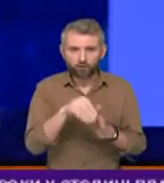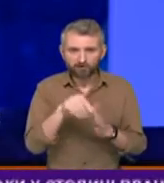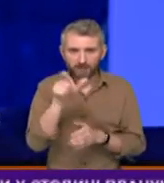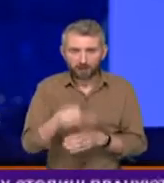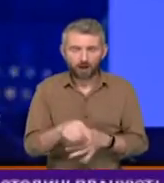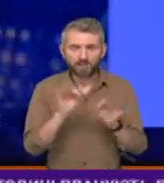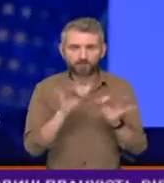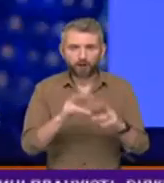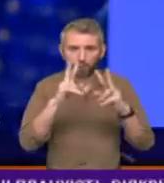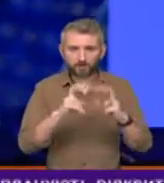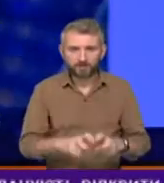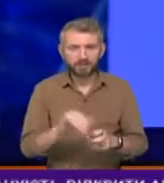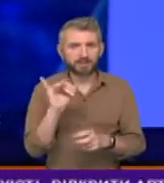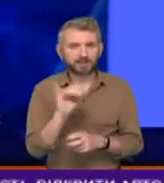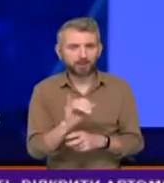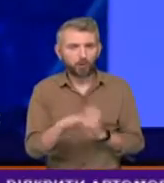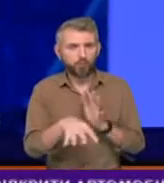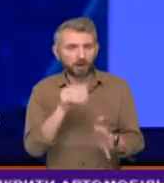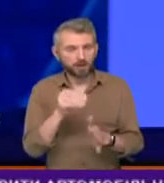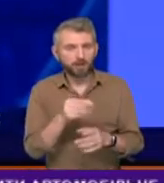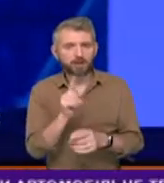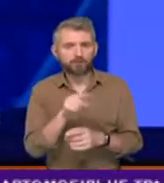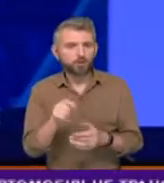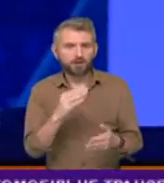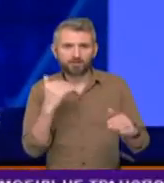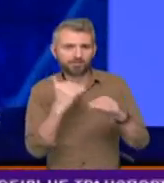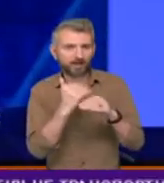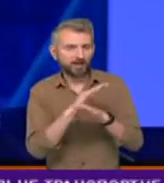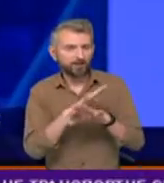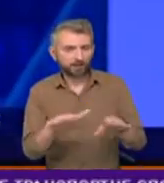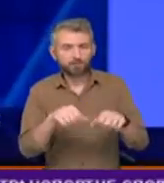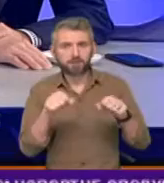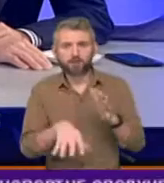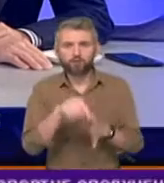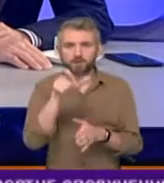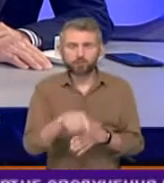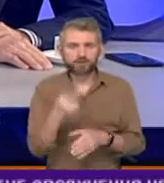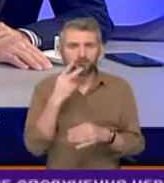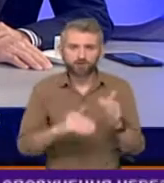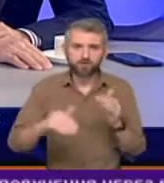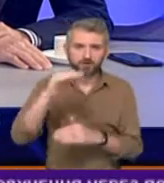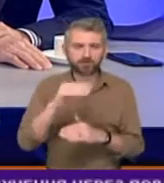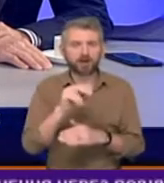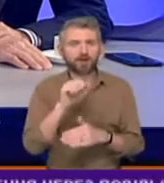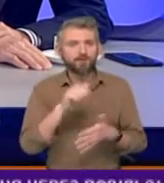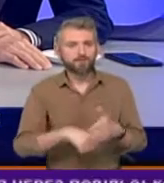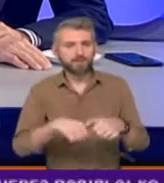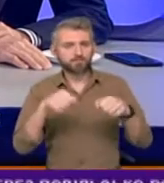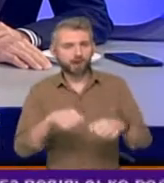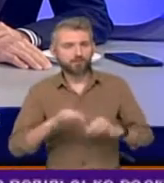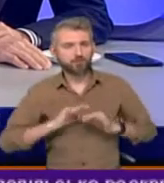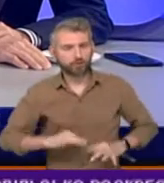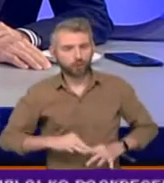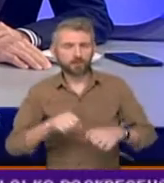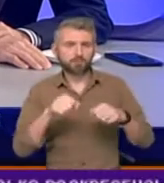оцінити і обрати, вони не є рівнозначними. Право виборця завжди вище від права чиновника, права депутата,